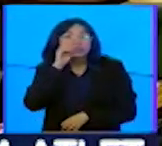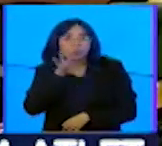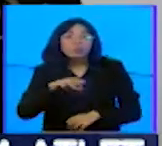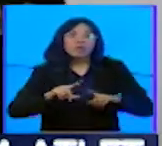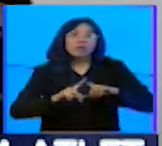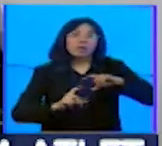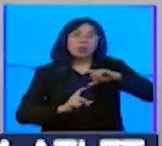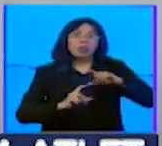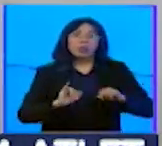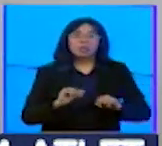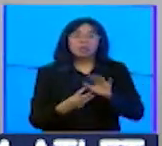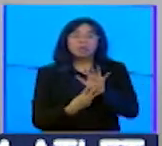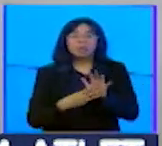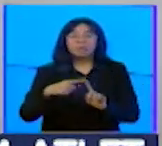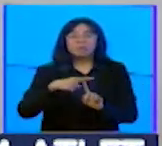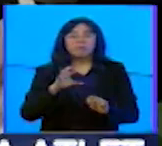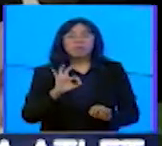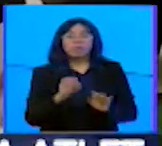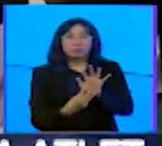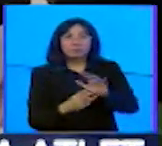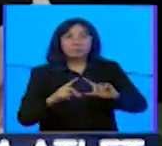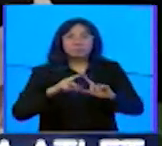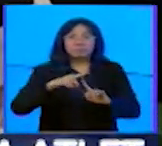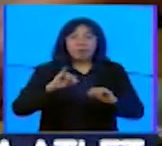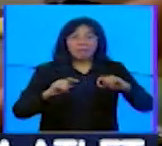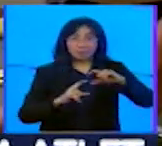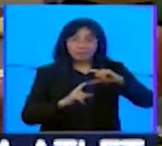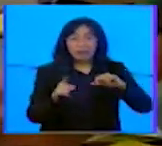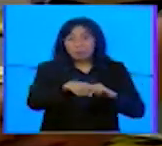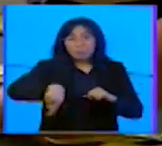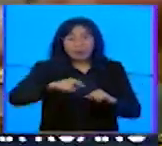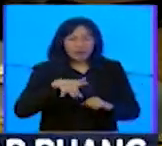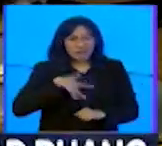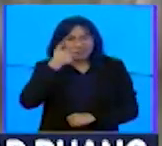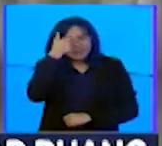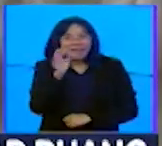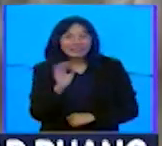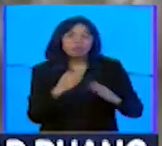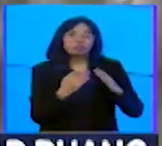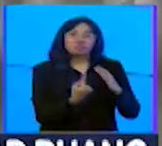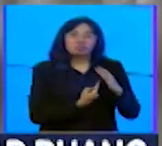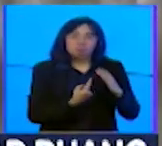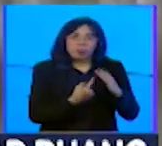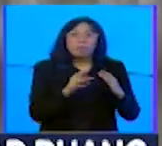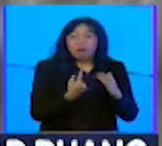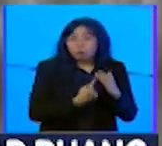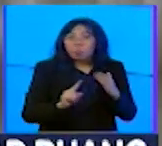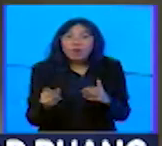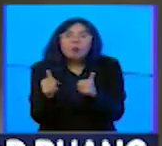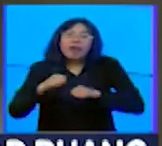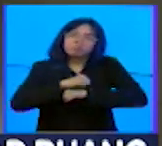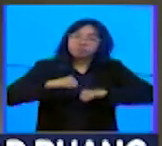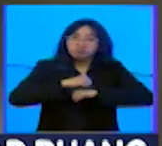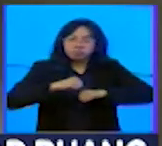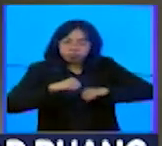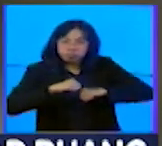asimptomatis. Dan selama dirawat, pasien tanpa gejala diberikan waktu untuk beraktivitas fisik di luar ruangan, namun tetap